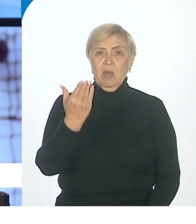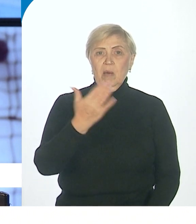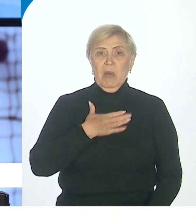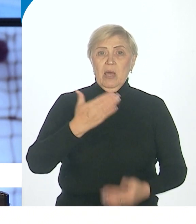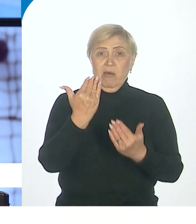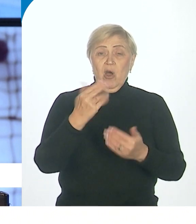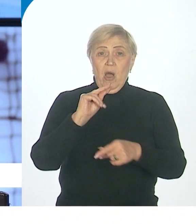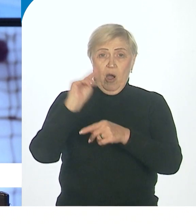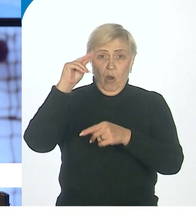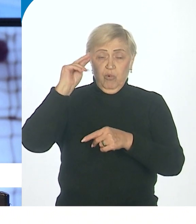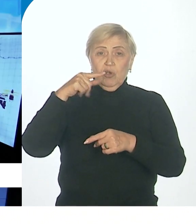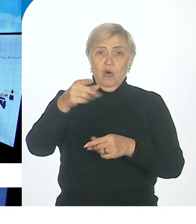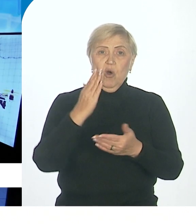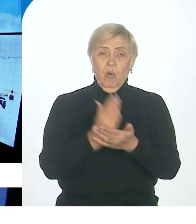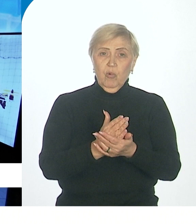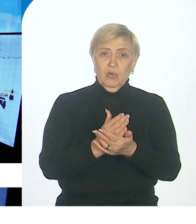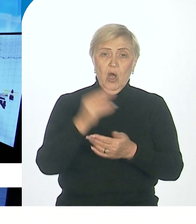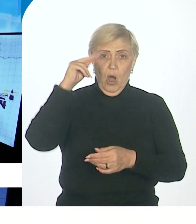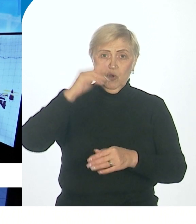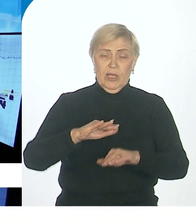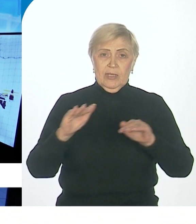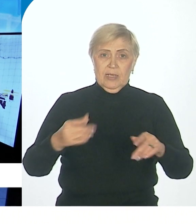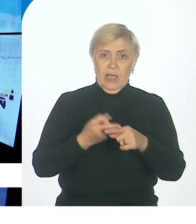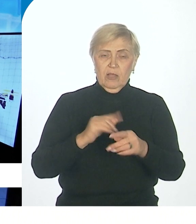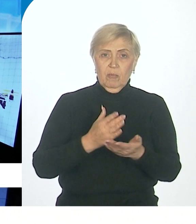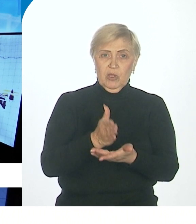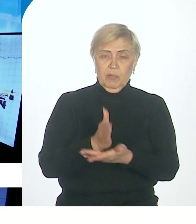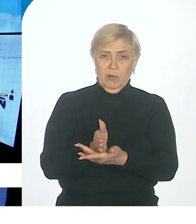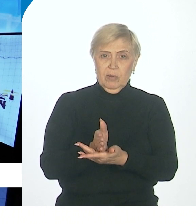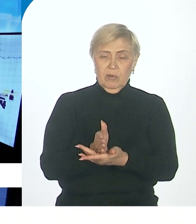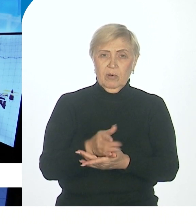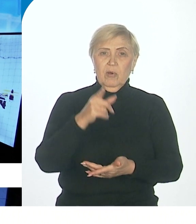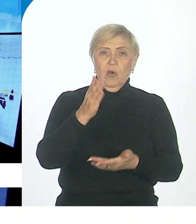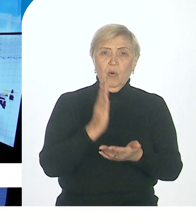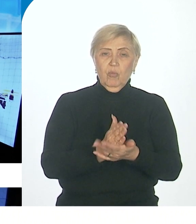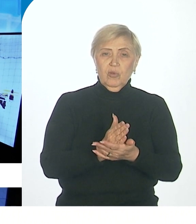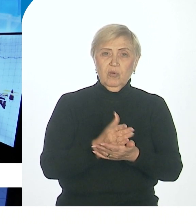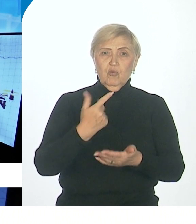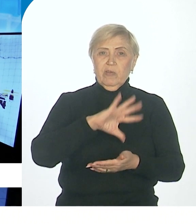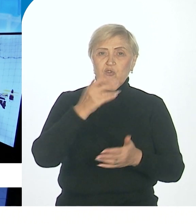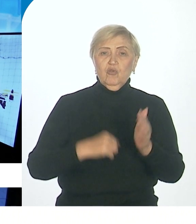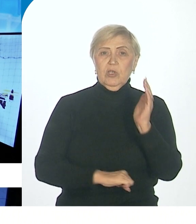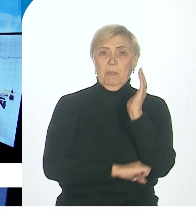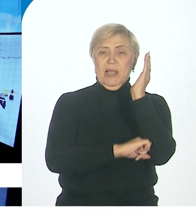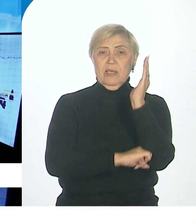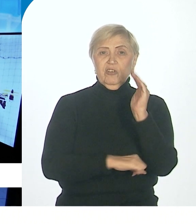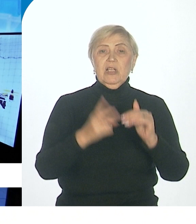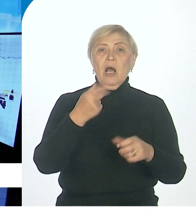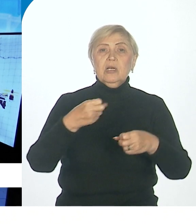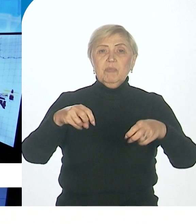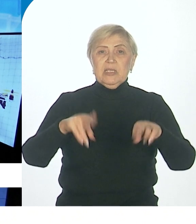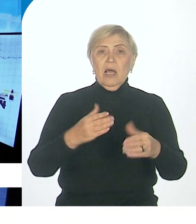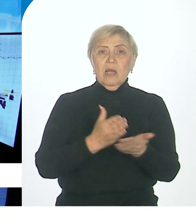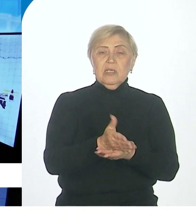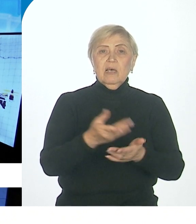будет обучать детей этому направлению. Угу. Естественно, Кванториум методически будет поддерживать как специалиста, так ну,